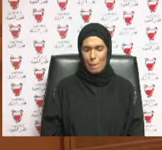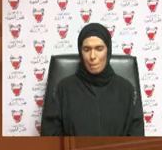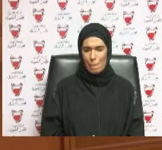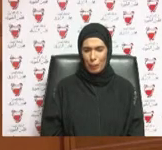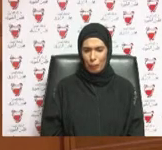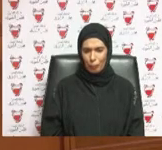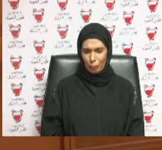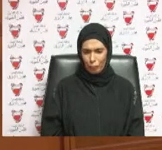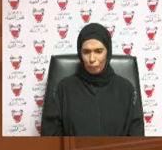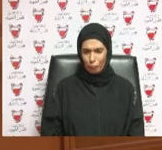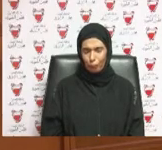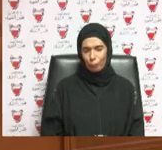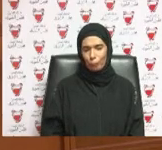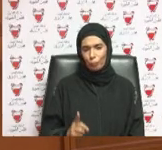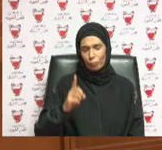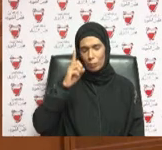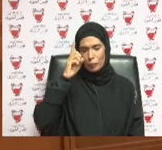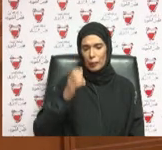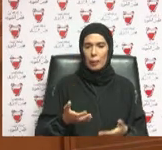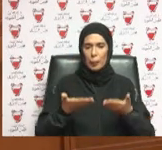ضيف كريم عند رب كريم،